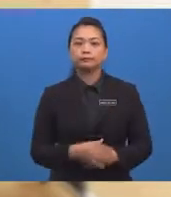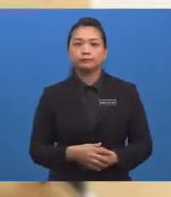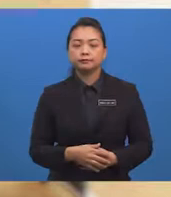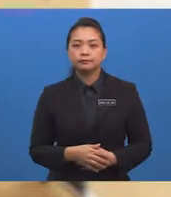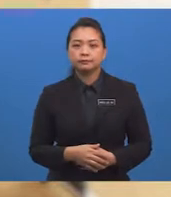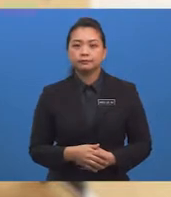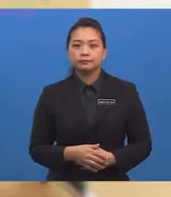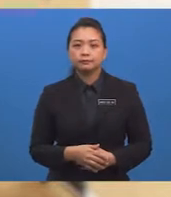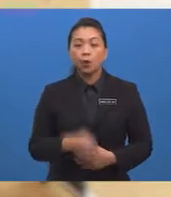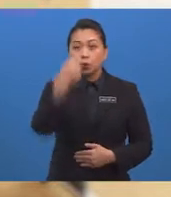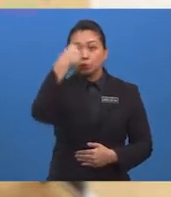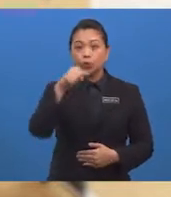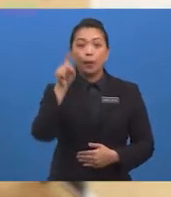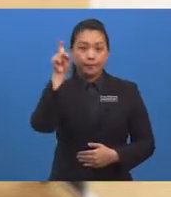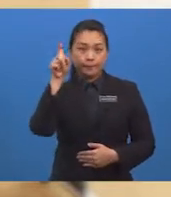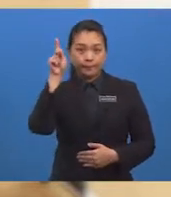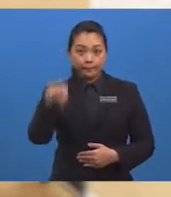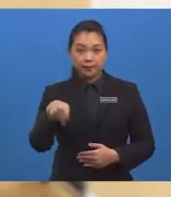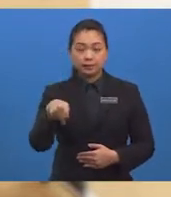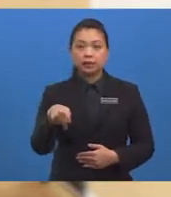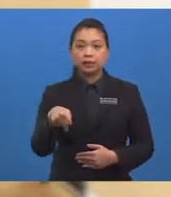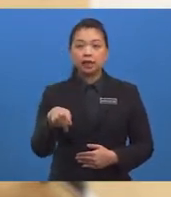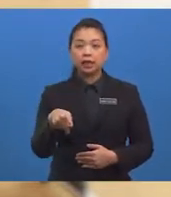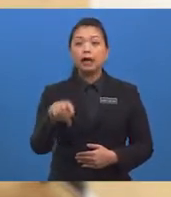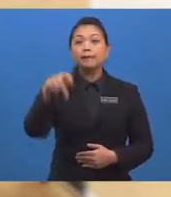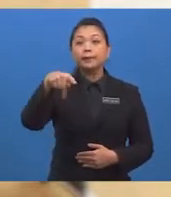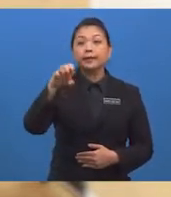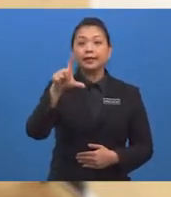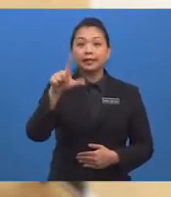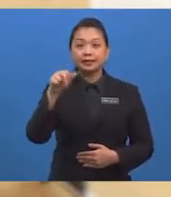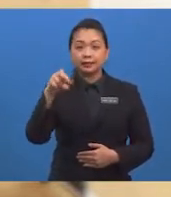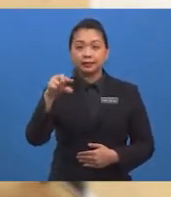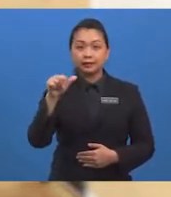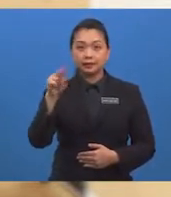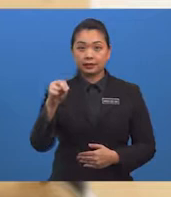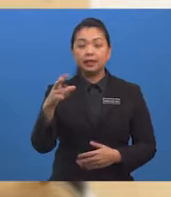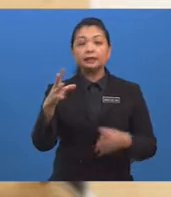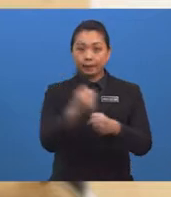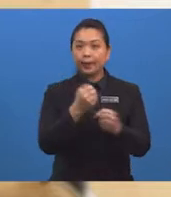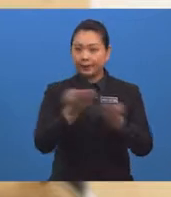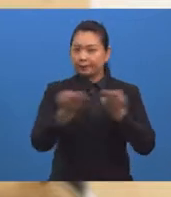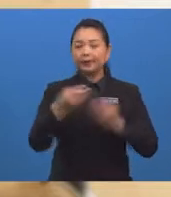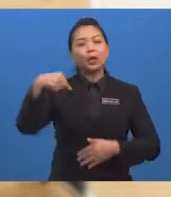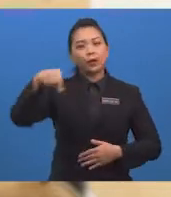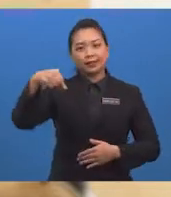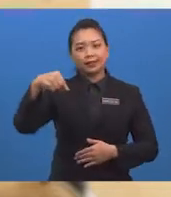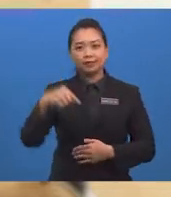Hal ini untuk memastikan pelanggan mendapat perkhidmatan yang berkualiti.